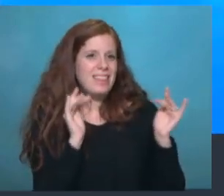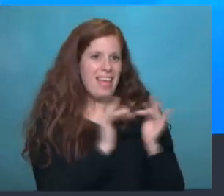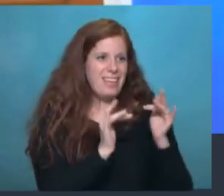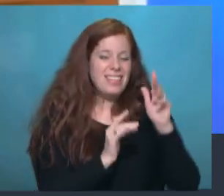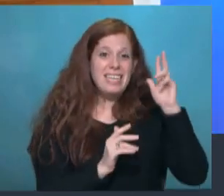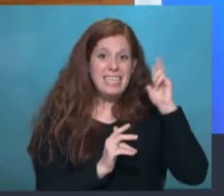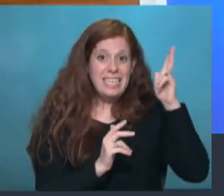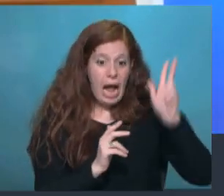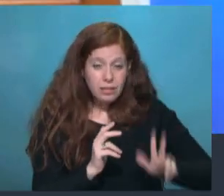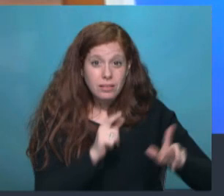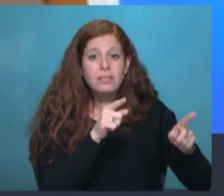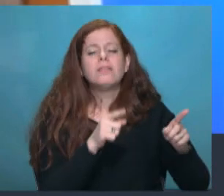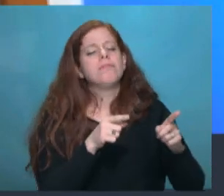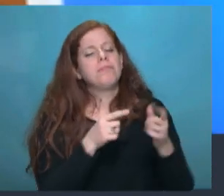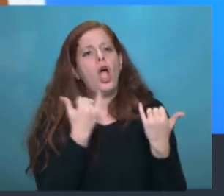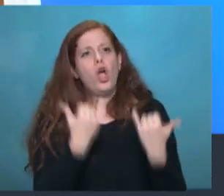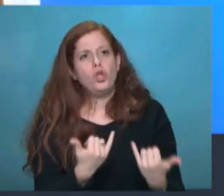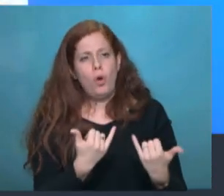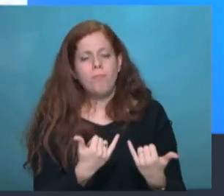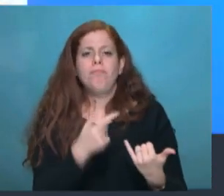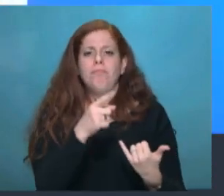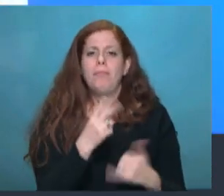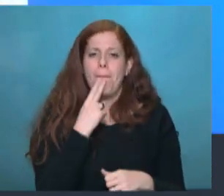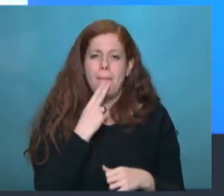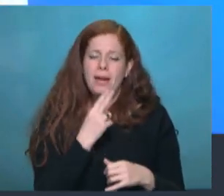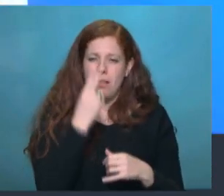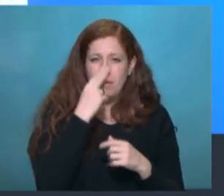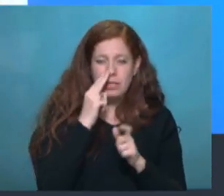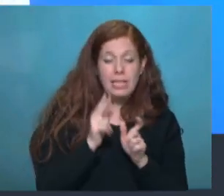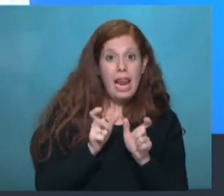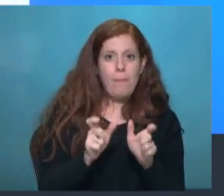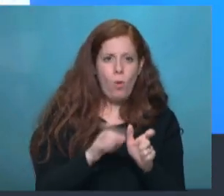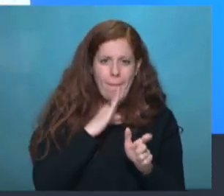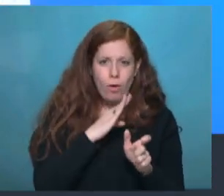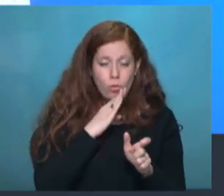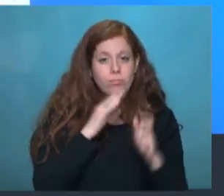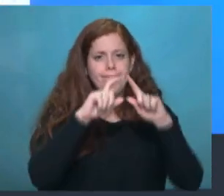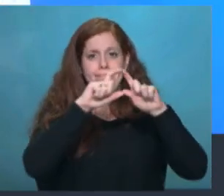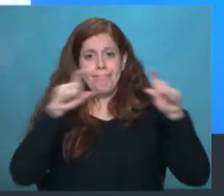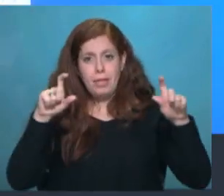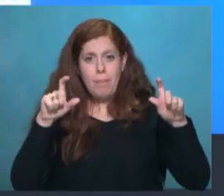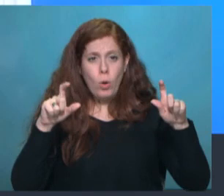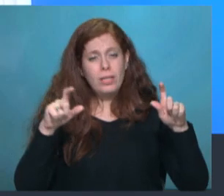יושב ראש הימין החדש נפתלי בנט לקרב בלימה, שכותרתו נתניהו